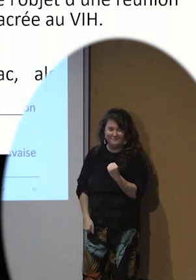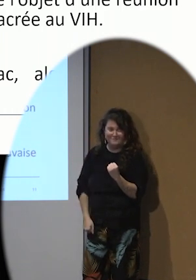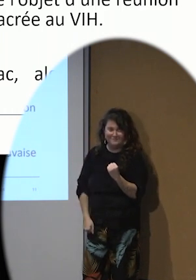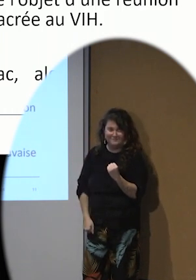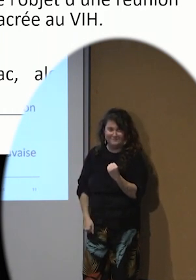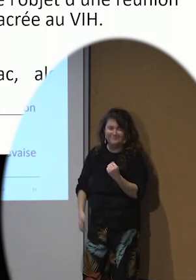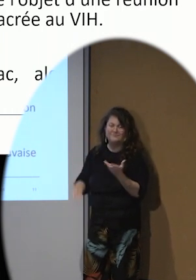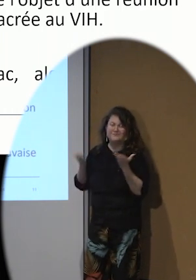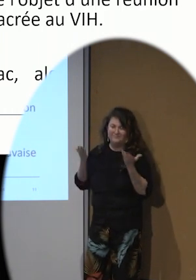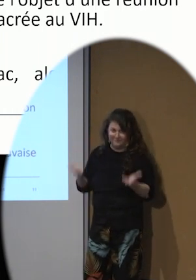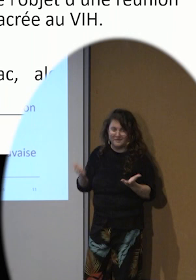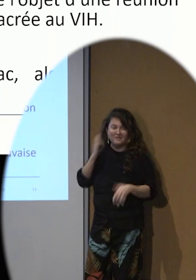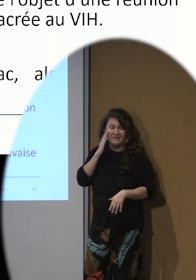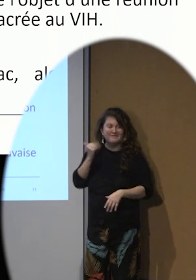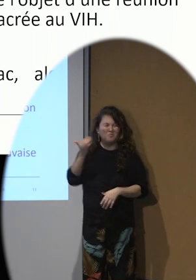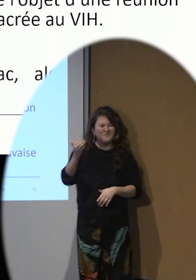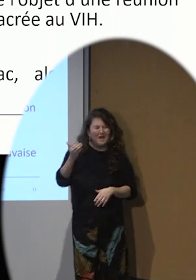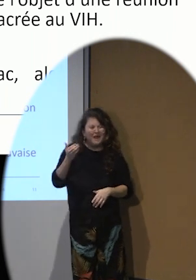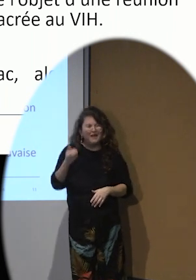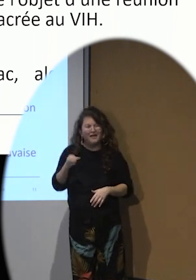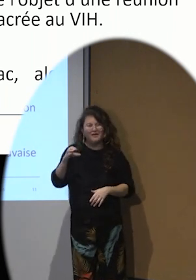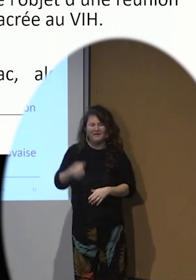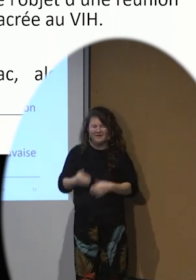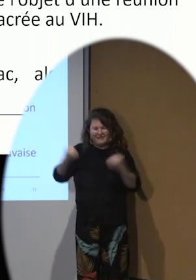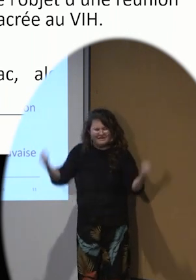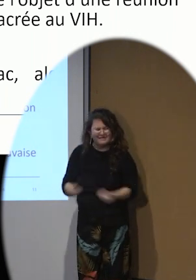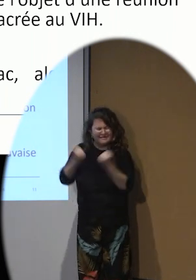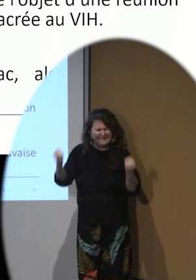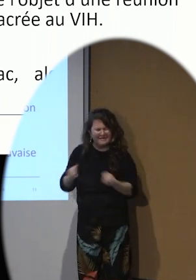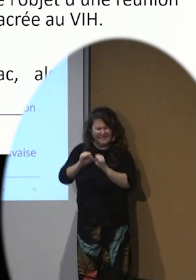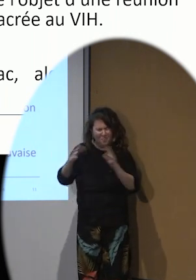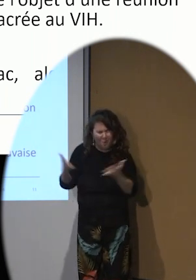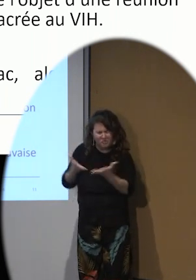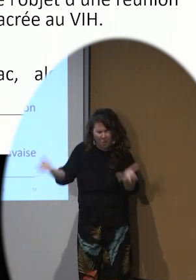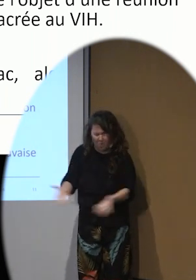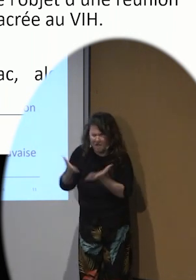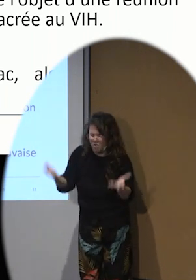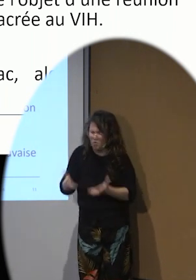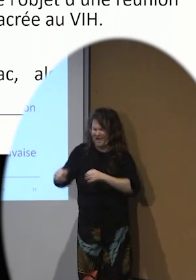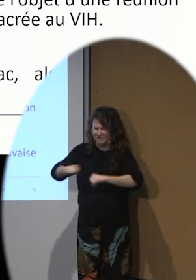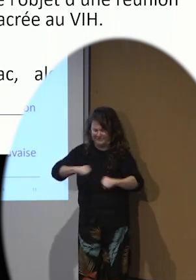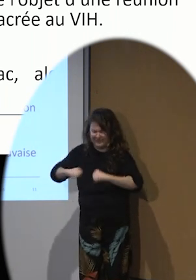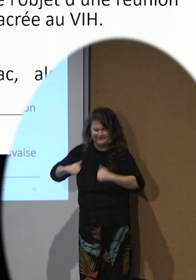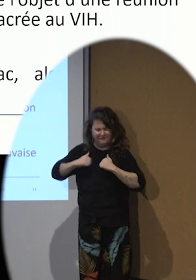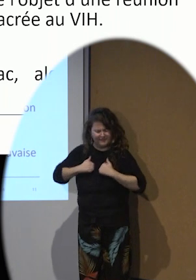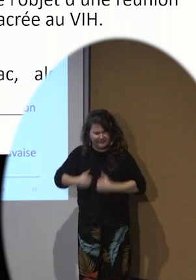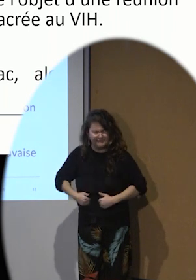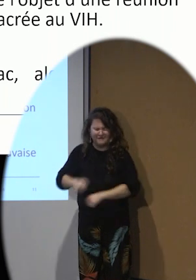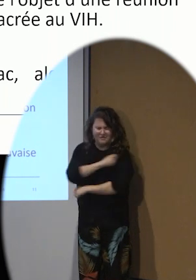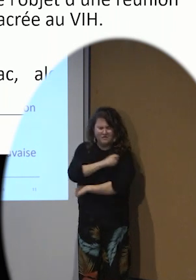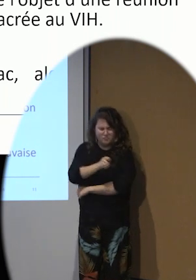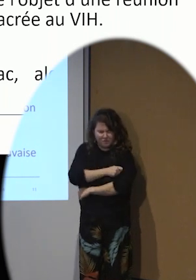D'où un programme mondial de promotion de la santé par les activités physiques et sportives. Reconnaissant le poids prépondérant des maladies